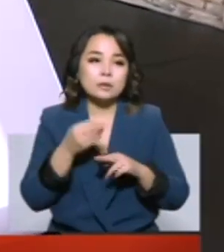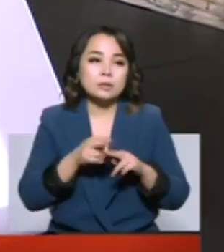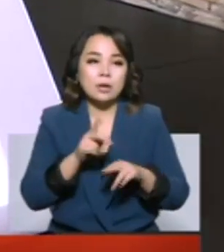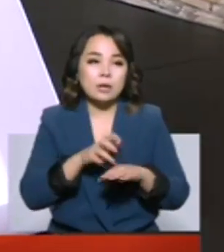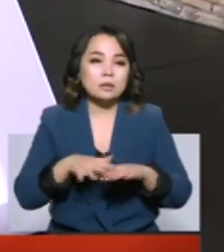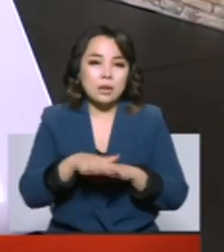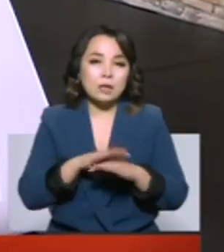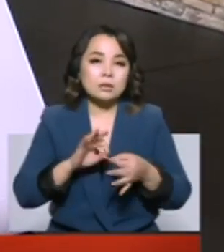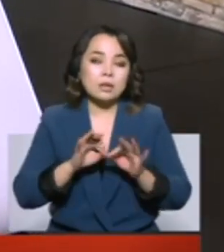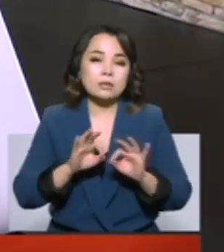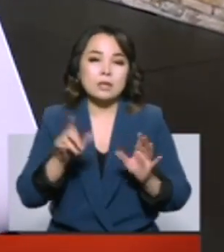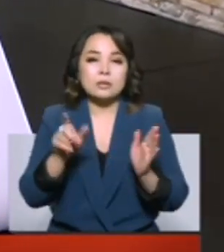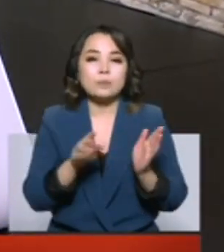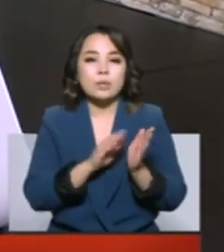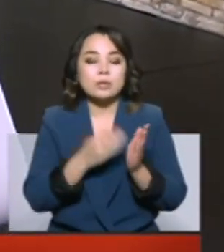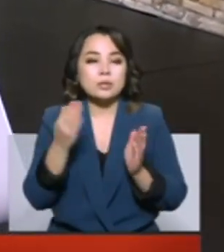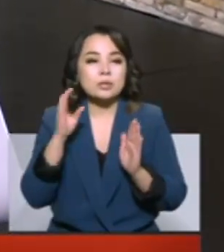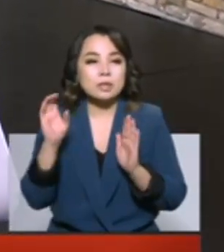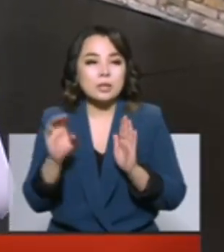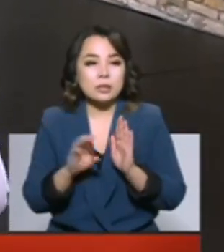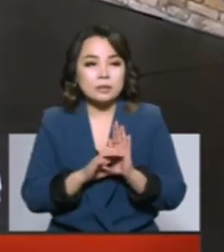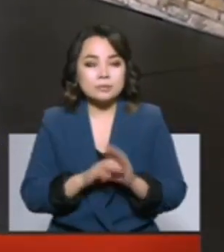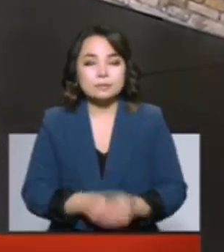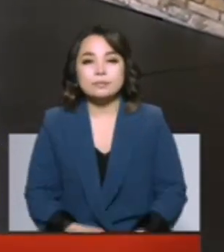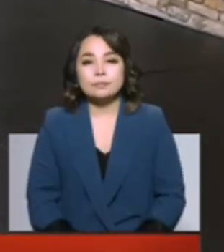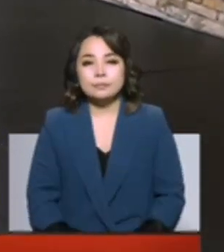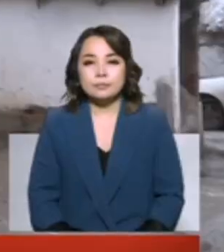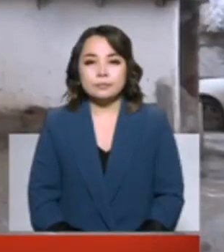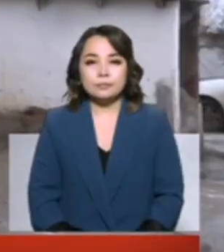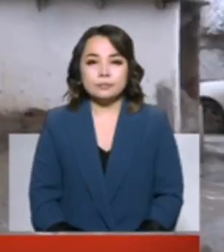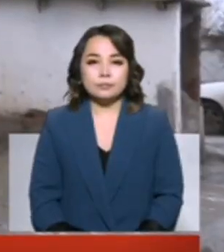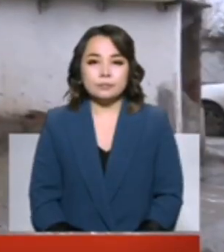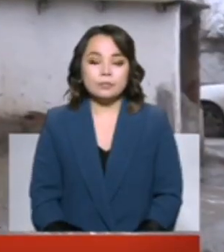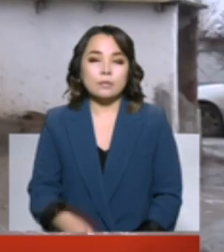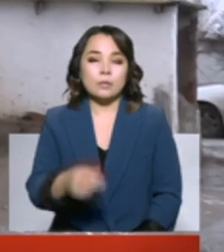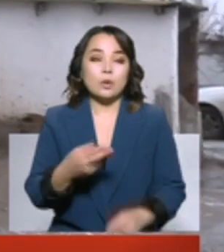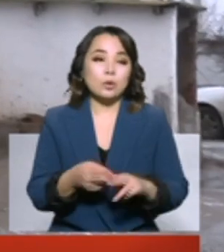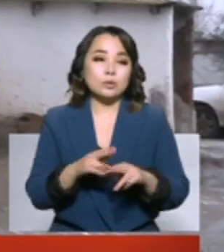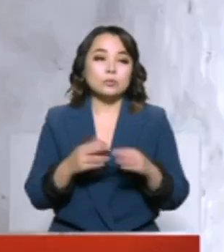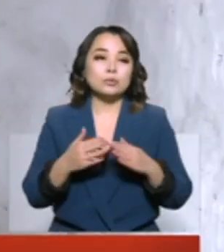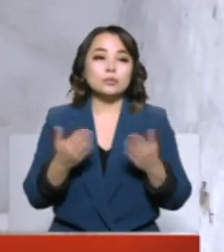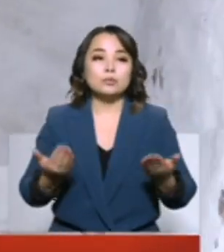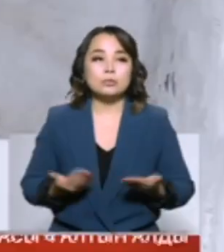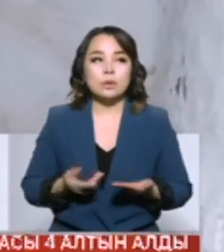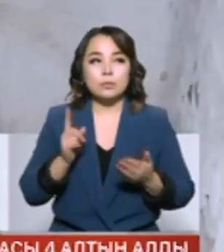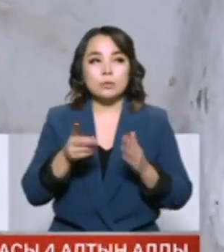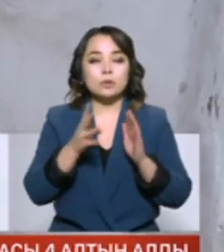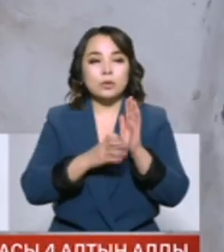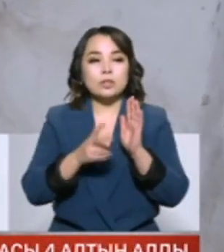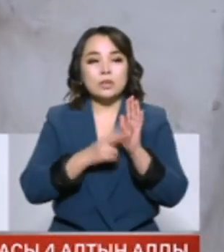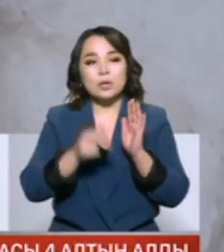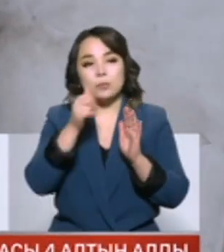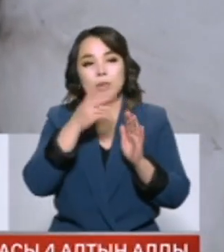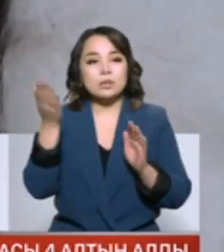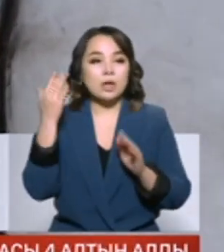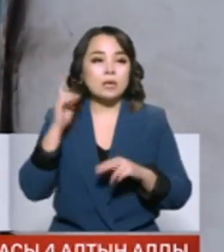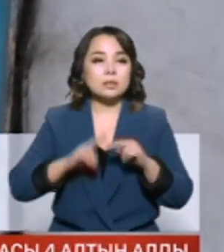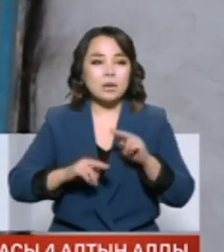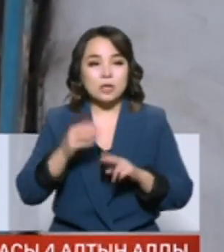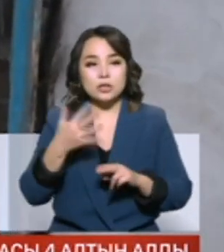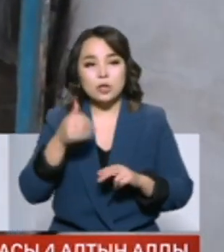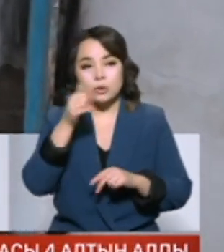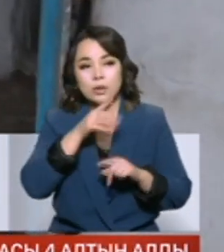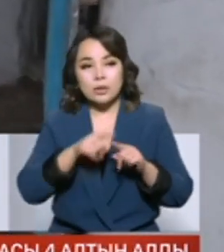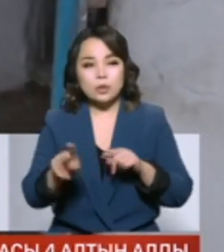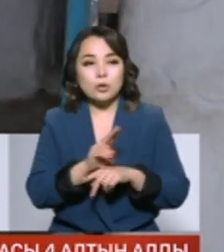жанайқайын Нұрсұлтан Нұрсейіт тыңдап келген болатын. Бұл тұрғын үйлер сонау 1970 жылдары салынған, 50 жыл бойы